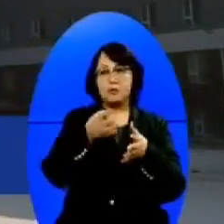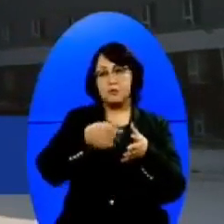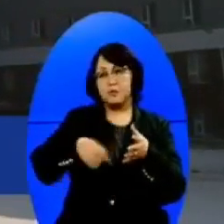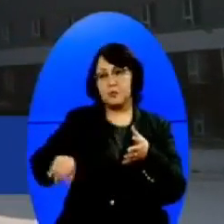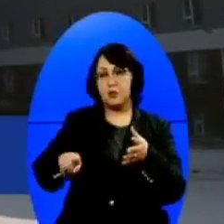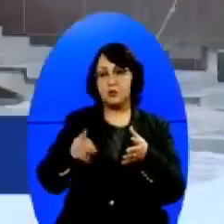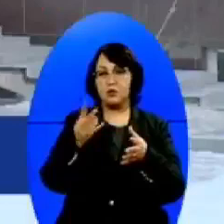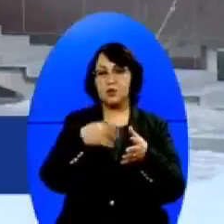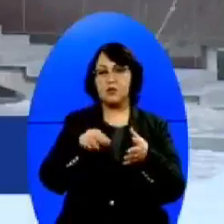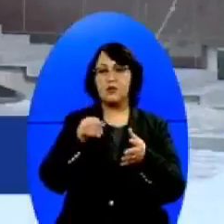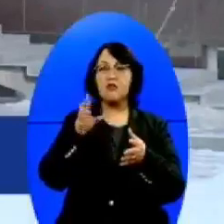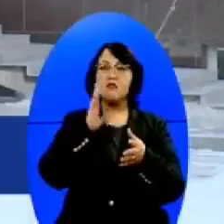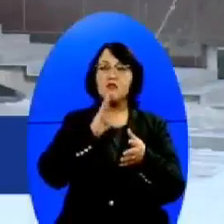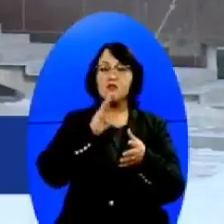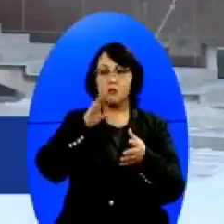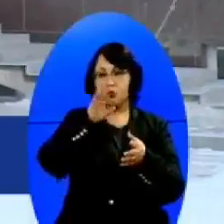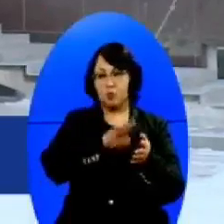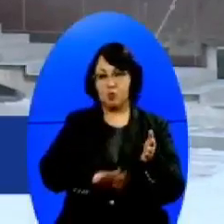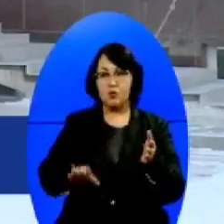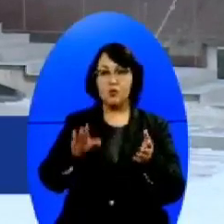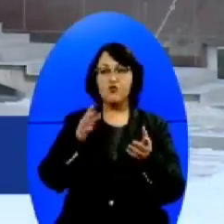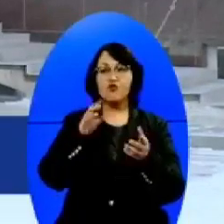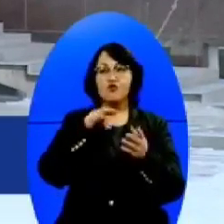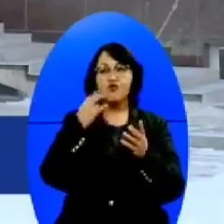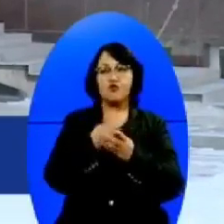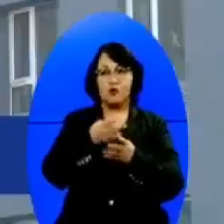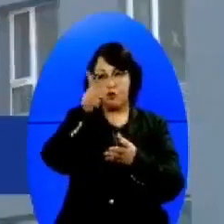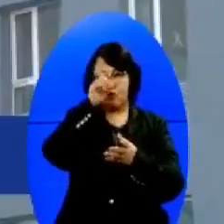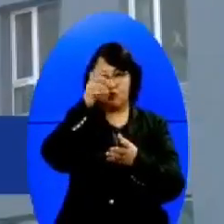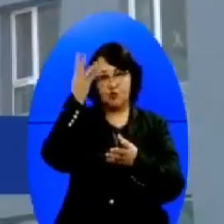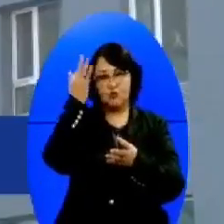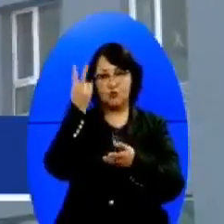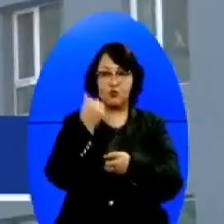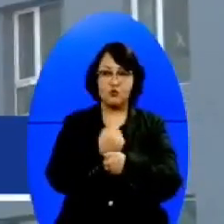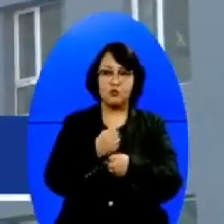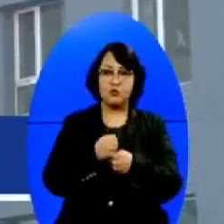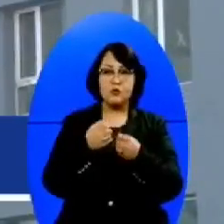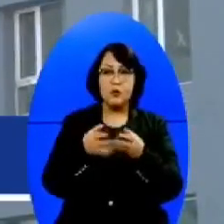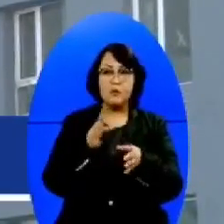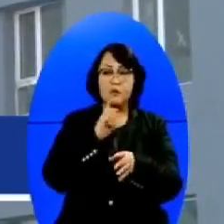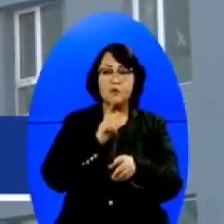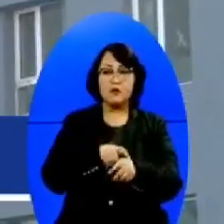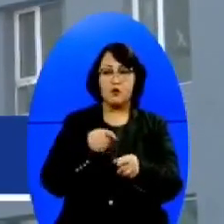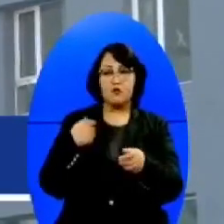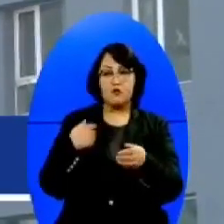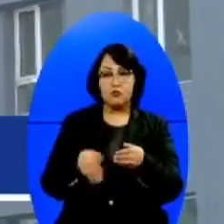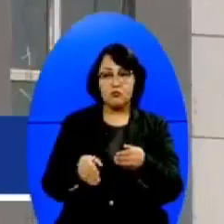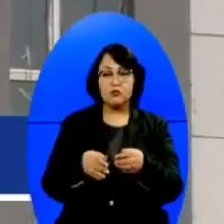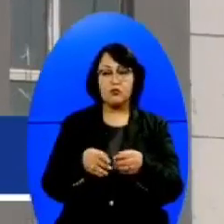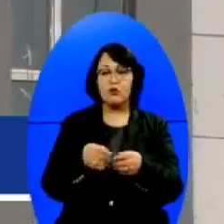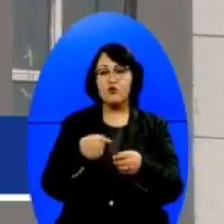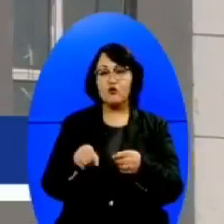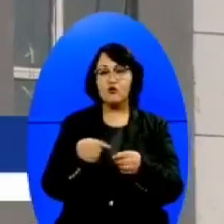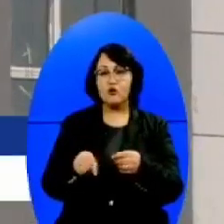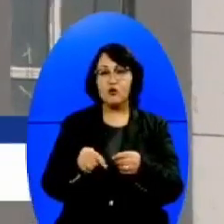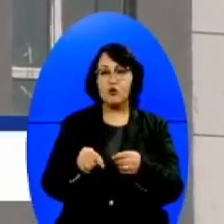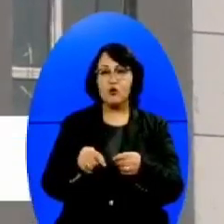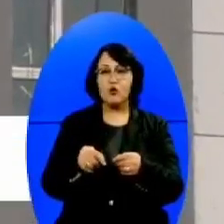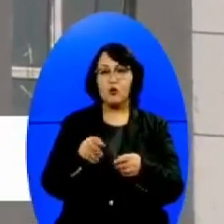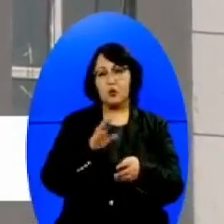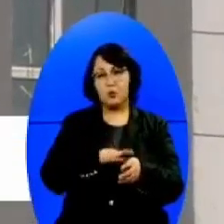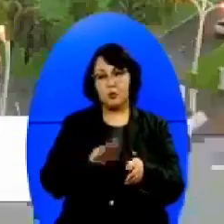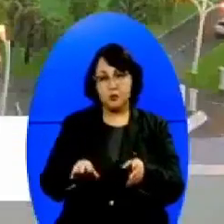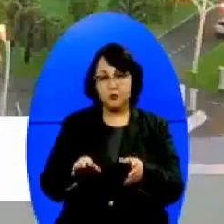нийслэлийн их хүүхдийн нэгдсэн эмнэлэг үйл ажиллагаагаа эхлэхэд ойрхон байна. Энэ эмнэлэг төрхийн 160 ортой хүүхдийн 140 ортой байх